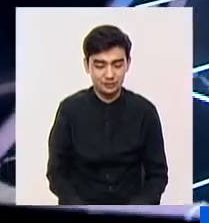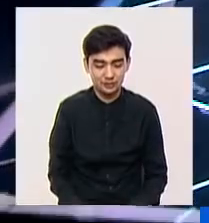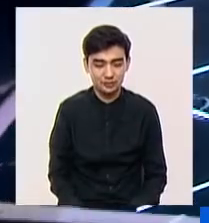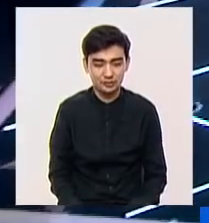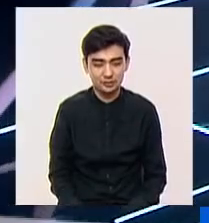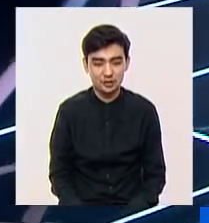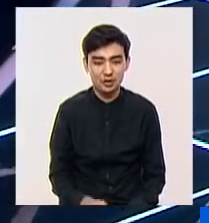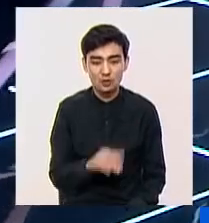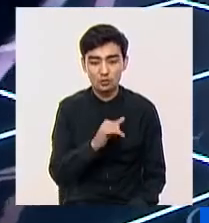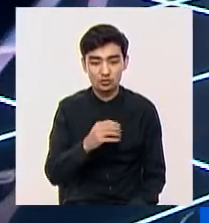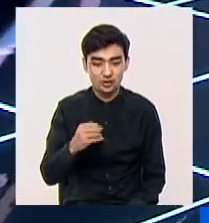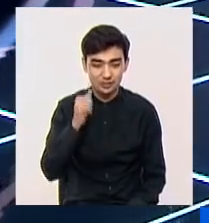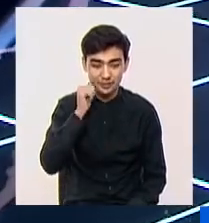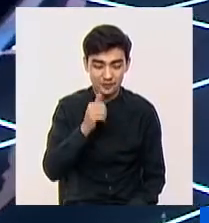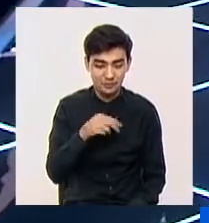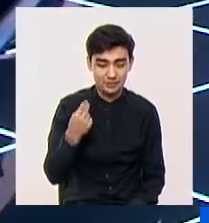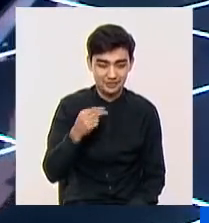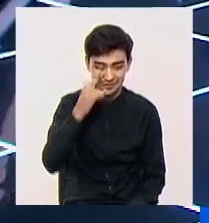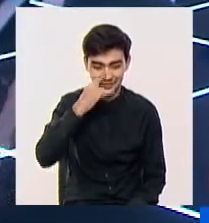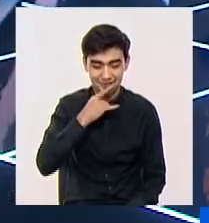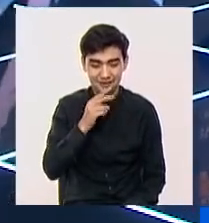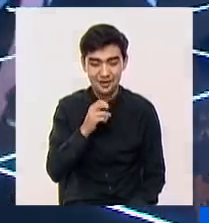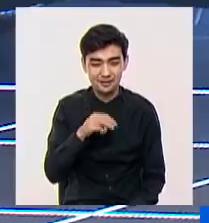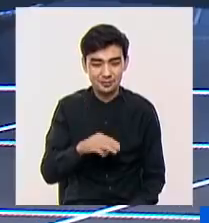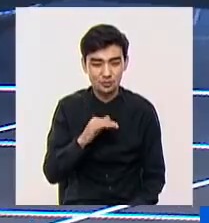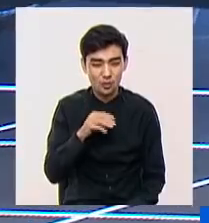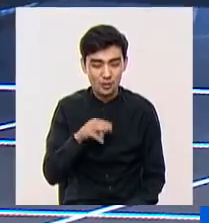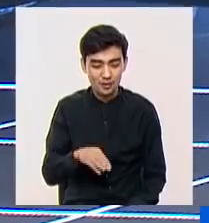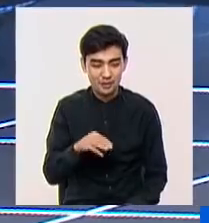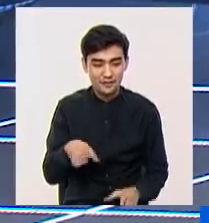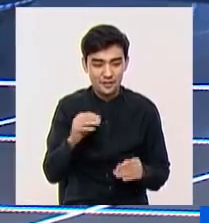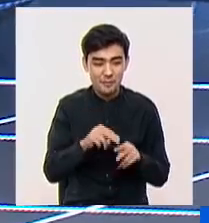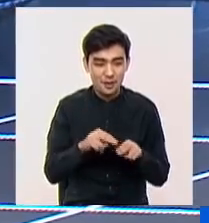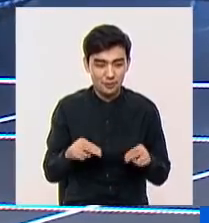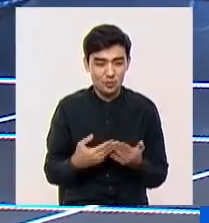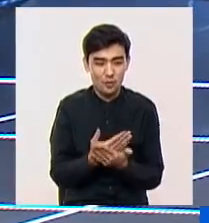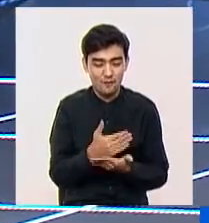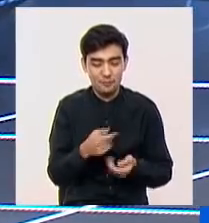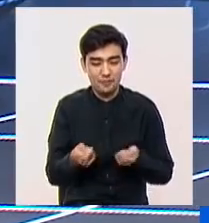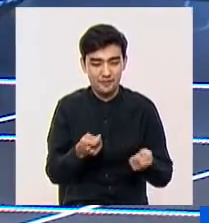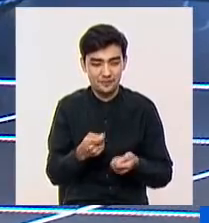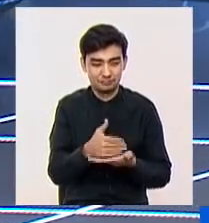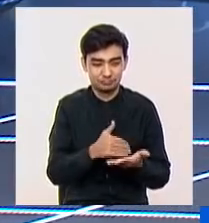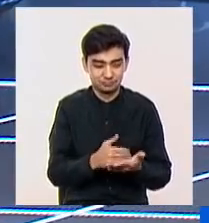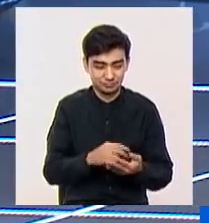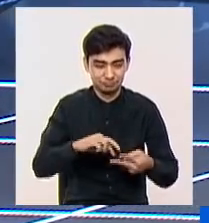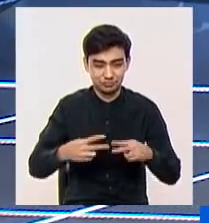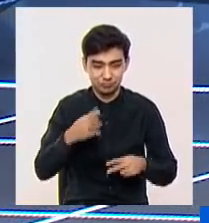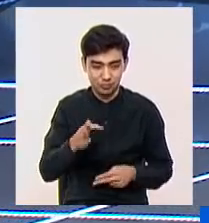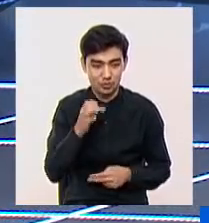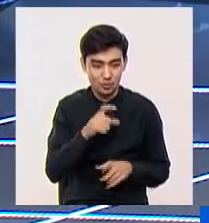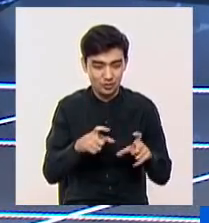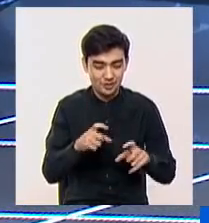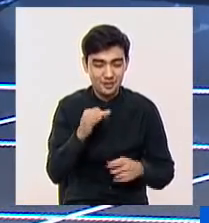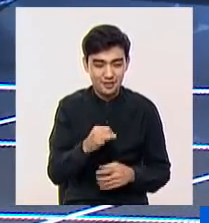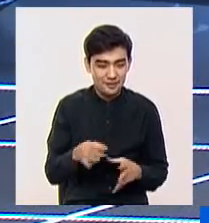уже завтра президент казахстана касым-жомарт токаев предложит парламенту новый состав правительства об этом он сообщил на внеочередном